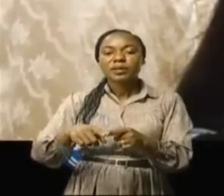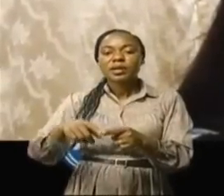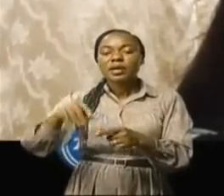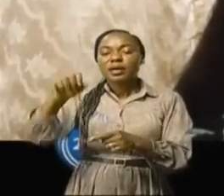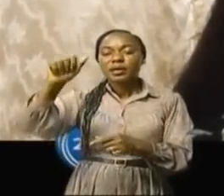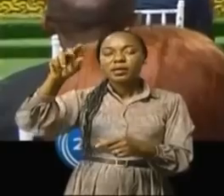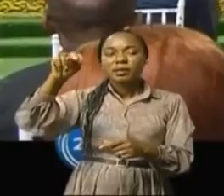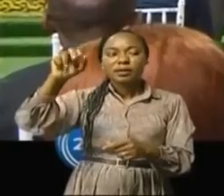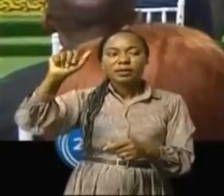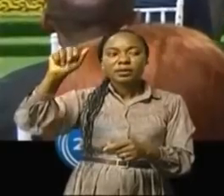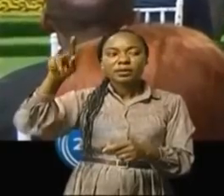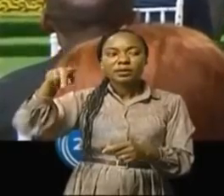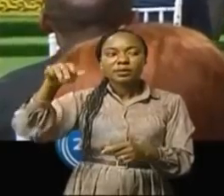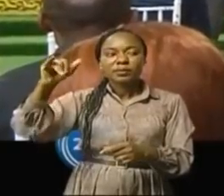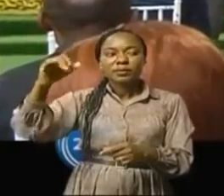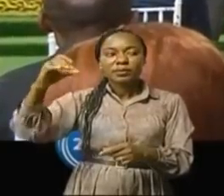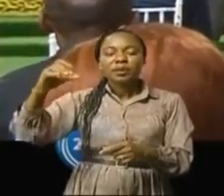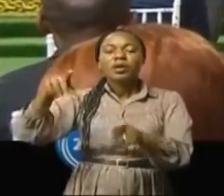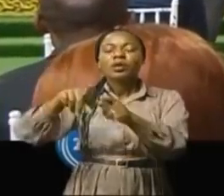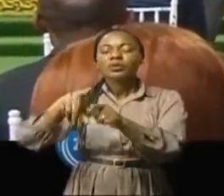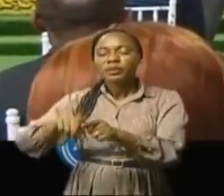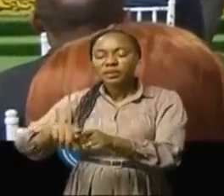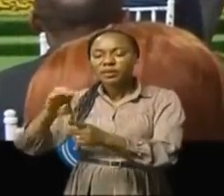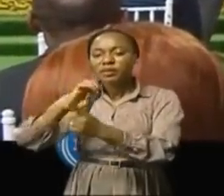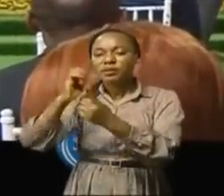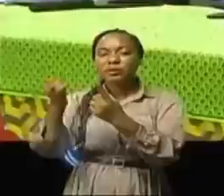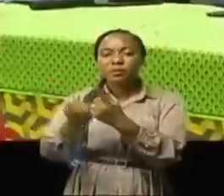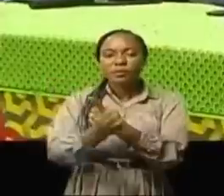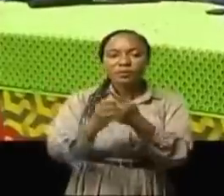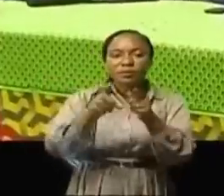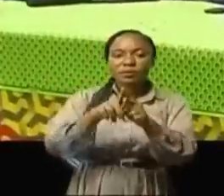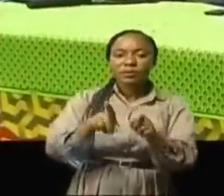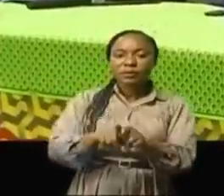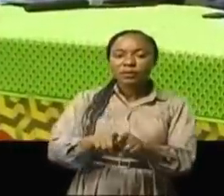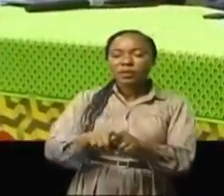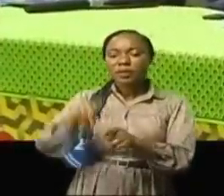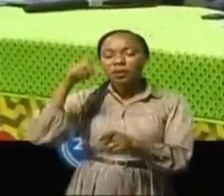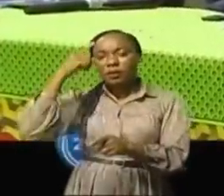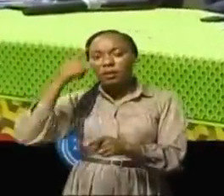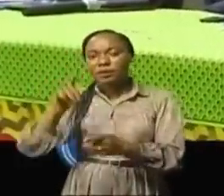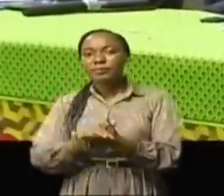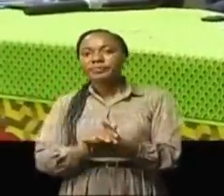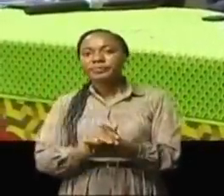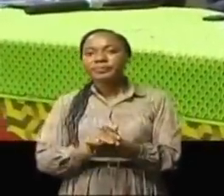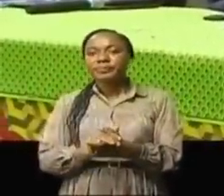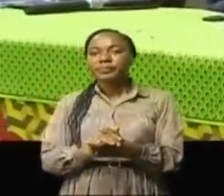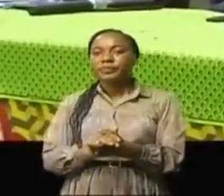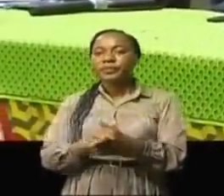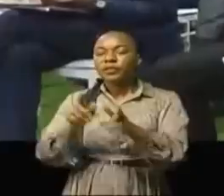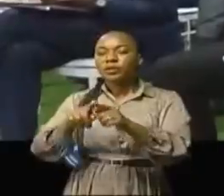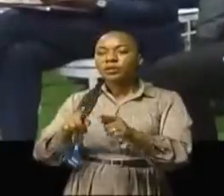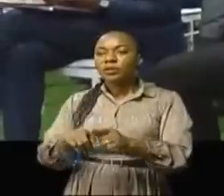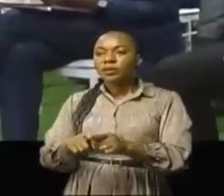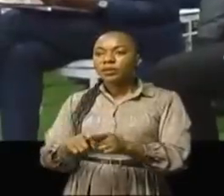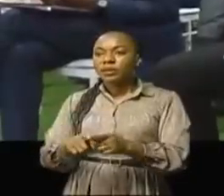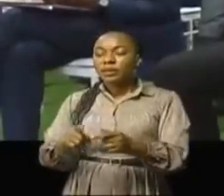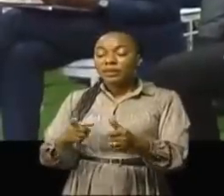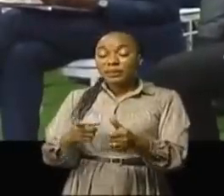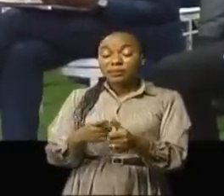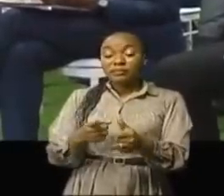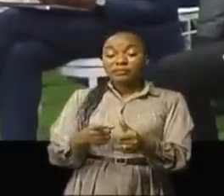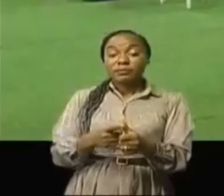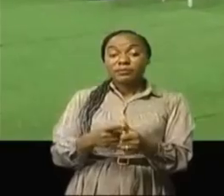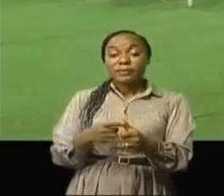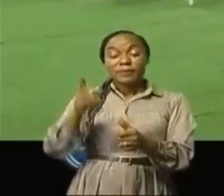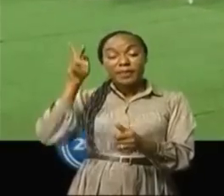le ministère de l'Industrie, de l'Environnement ont tous promis de soutenir ces genres d'initiatives qui démontrent non seulement l'ingéniosité